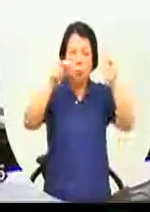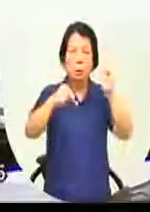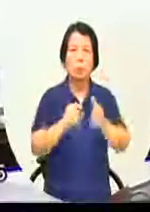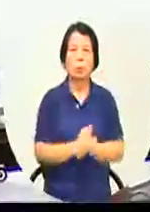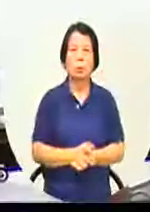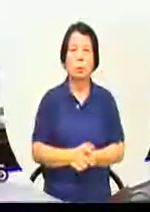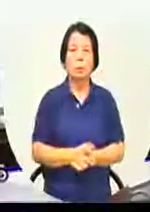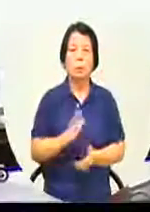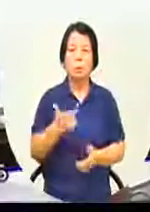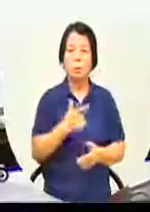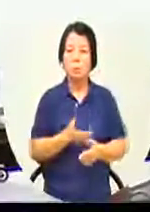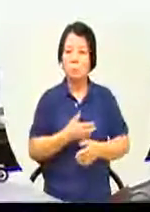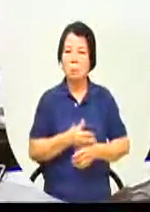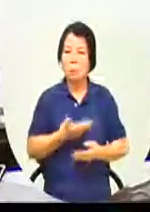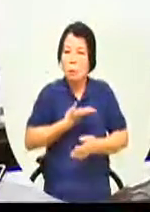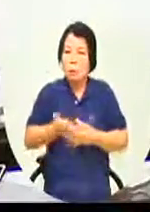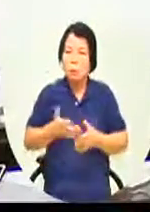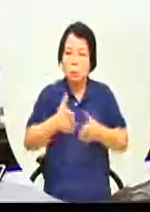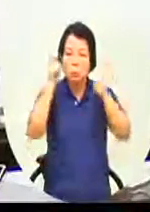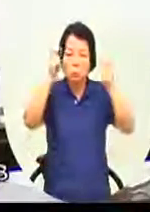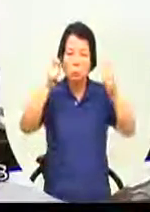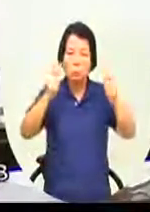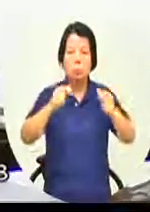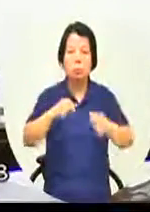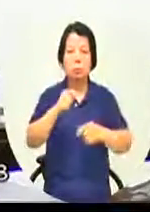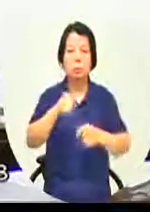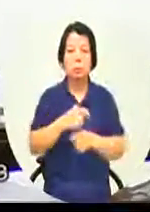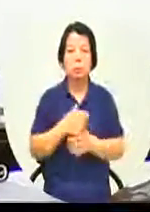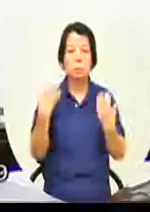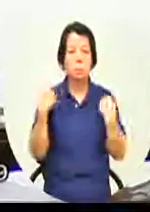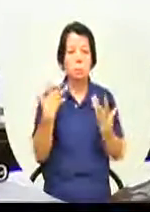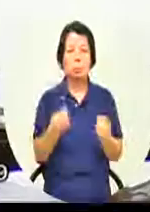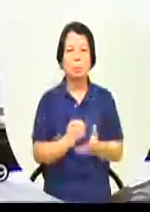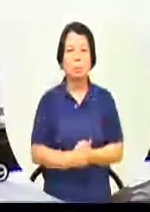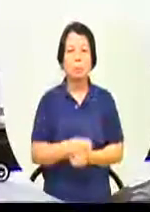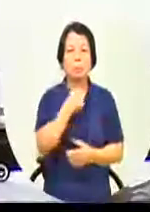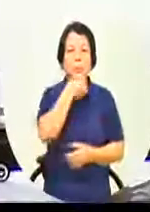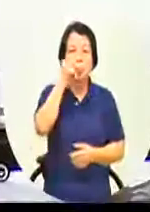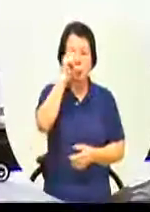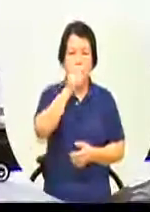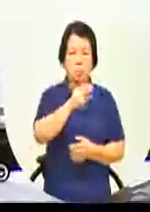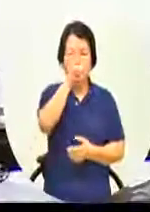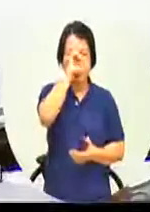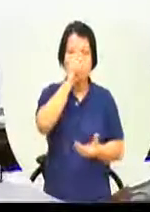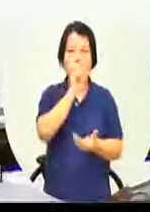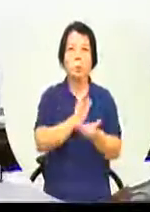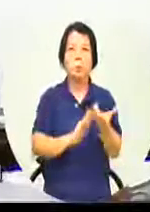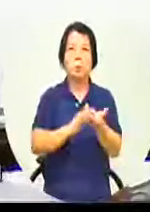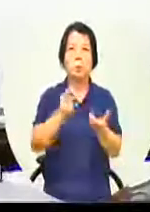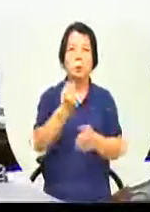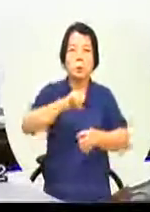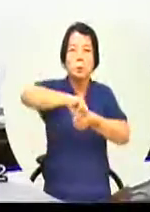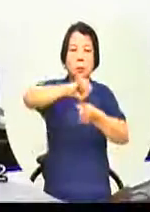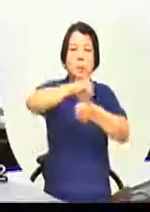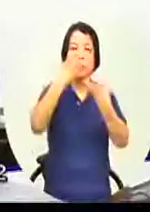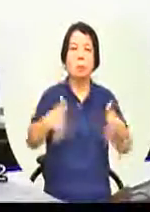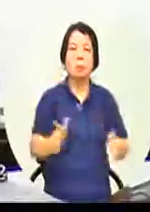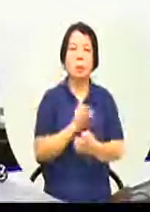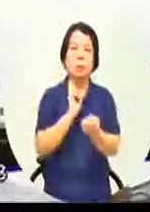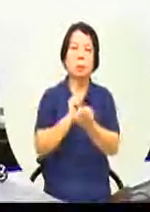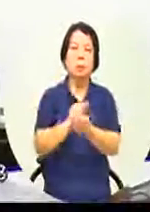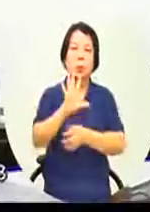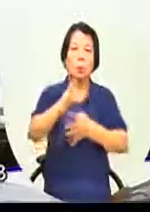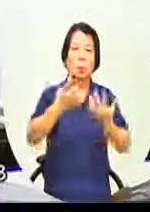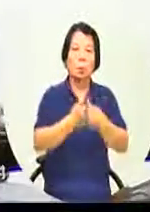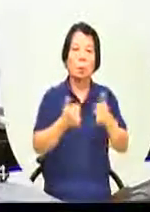有高雄。所以其实如果说营养午餐这个市场可以增加很多的时候，其实对我们的有机